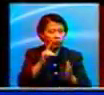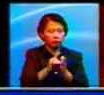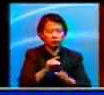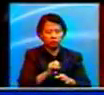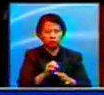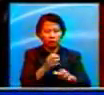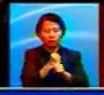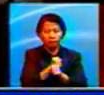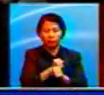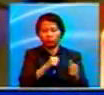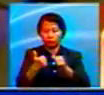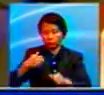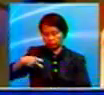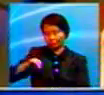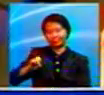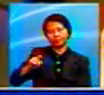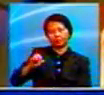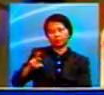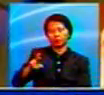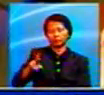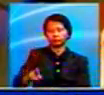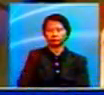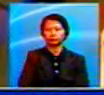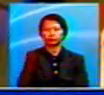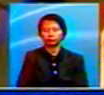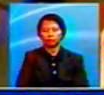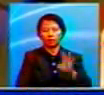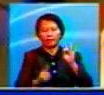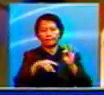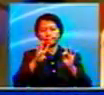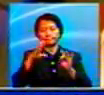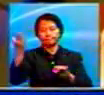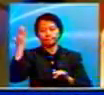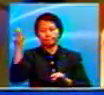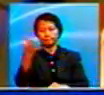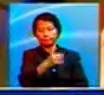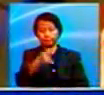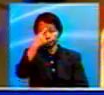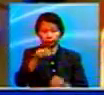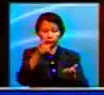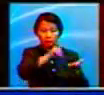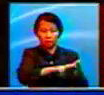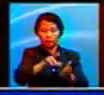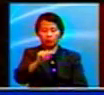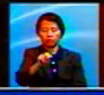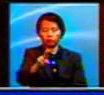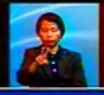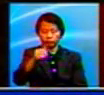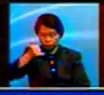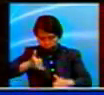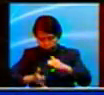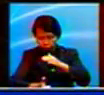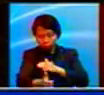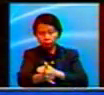dikesan oleh tod pinga locator ataupun alat pengesan pinga pada 8 April lepas. Dan untuk rekod juga, AUV ini menggunakan